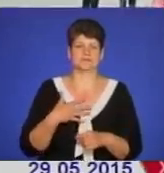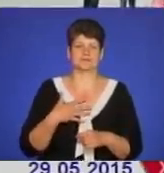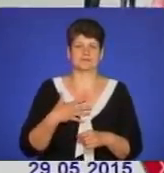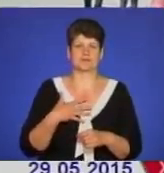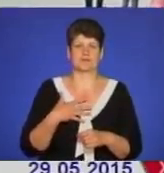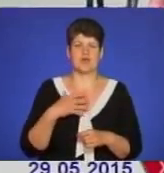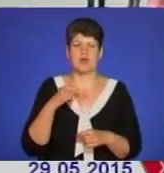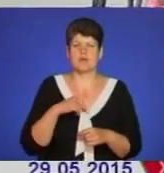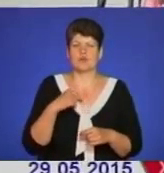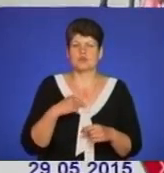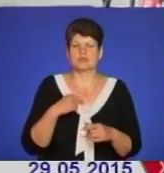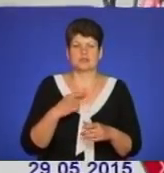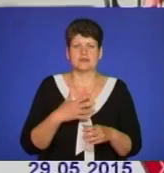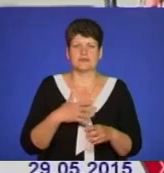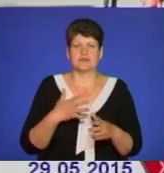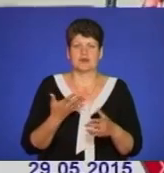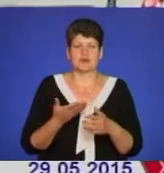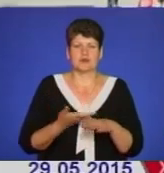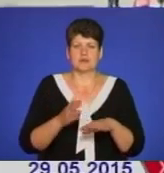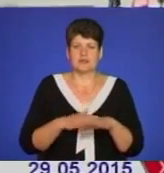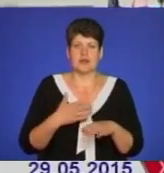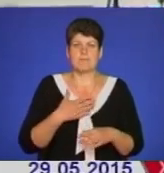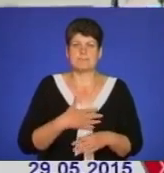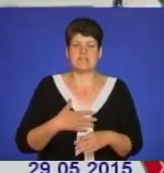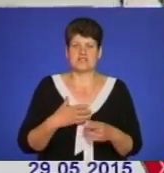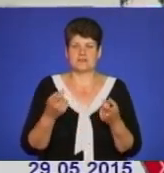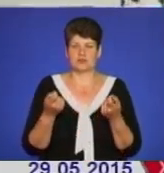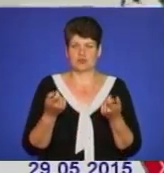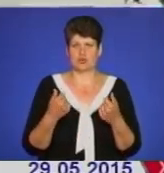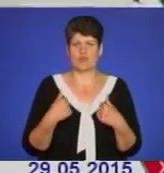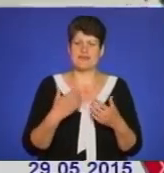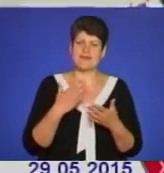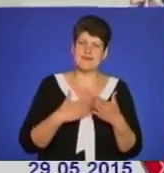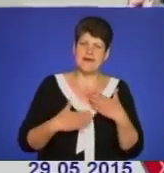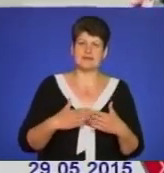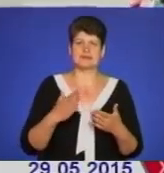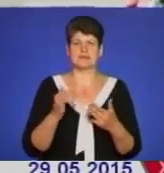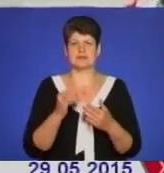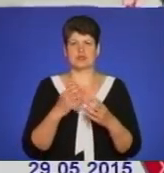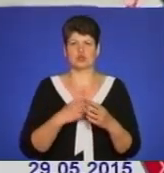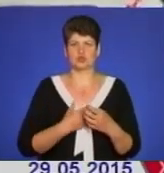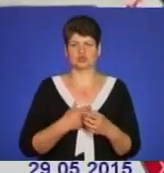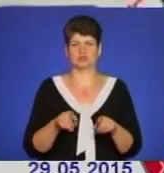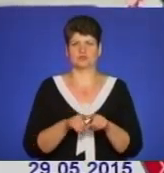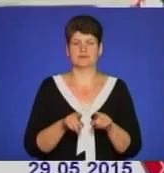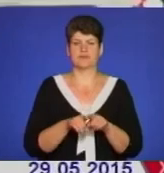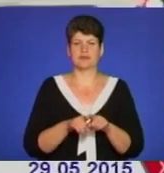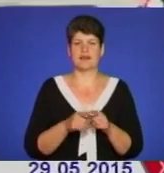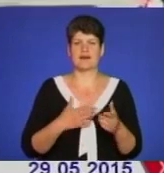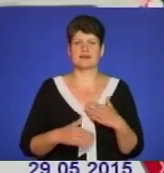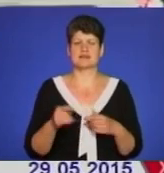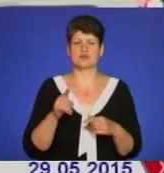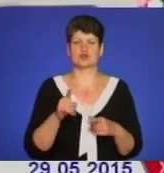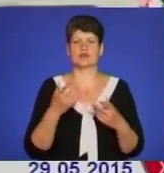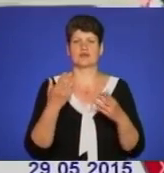Емоції змішані, тому що я, по-перше, переживаю трохи. В мене і радість, і сум одночасно, тому що радість за те, що нарешті